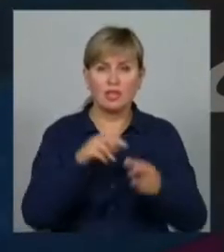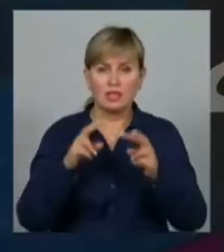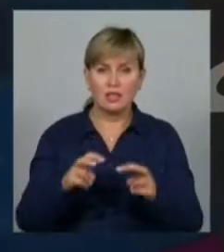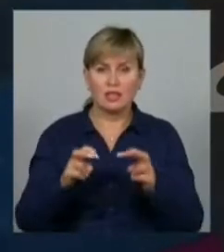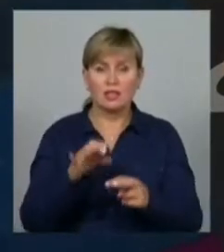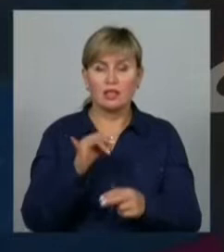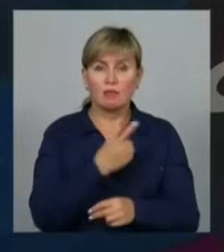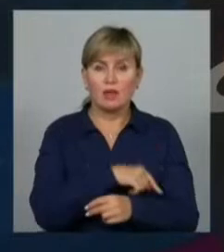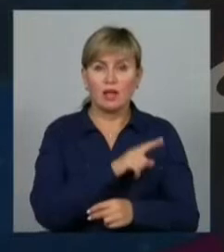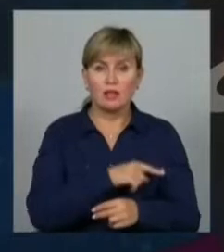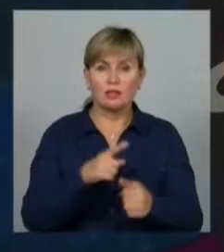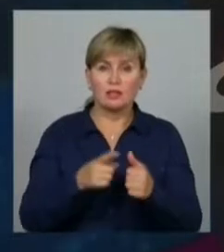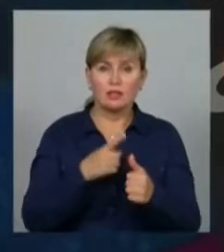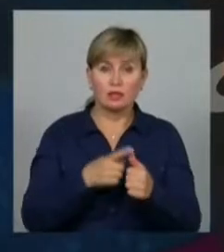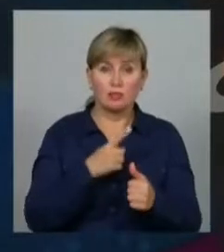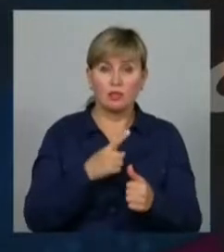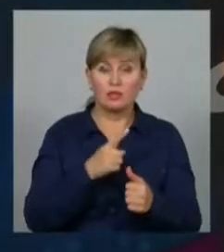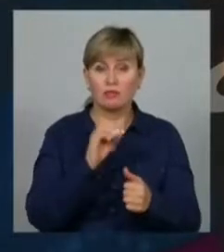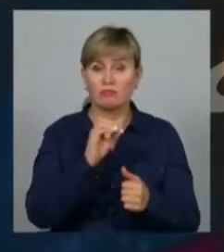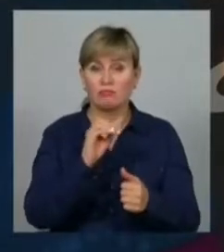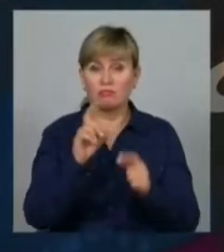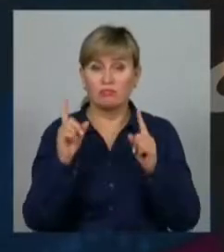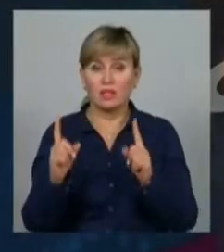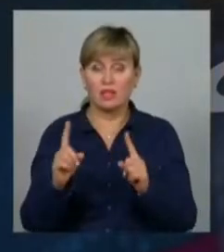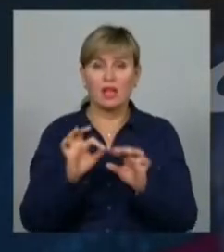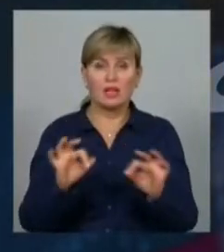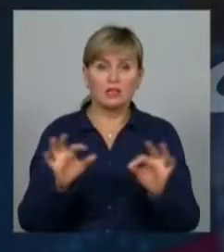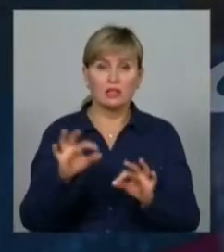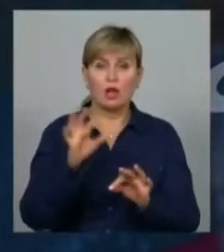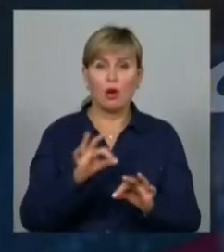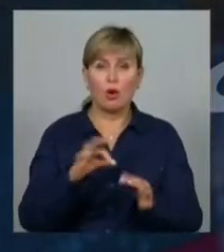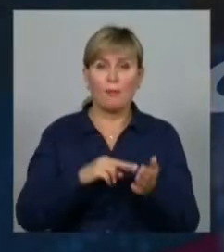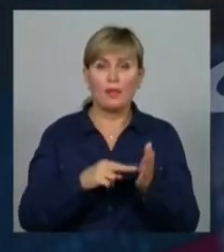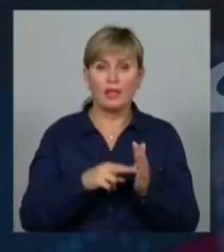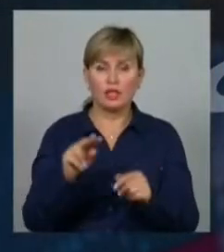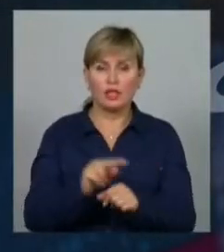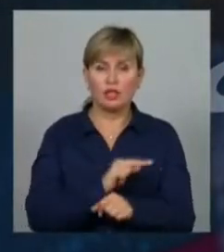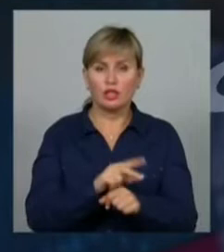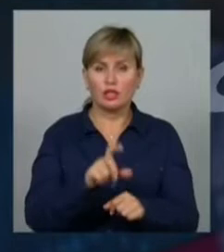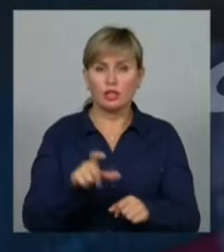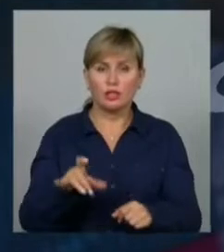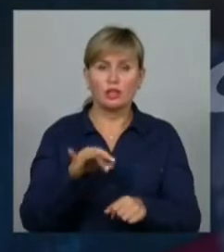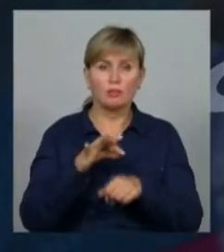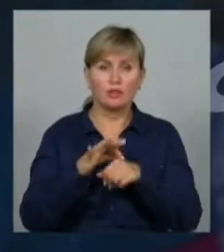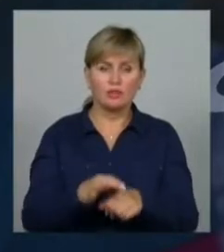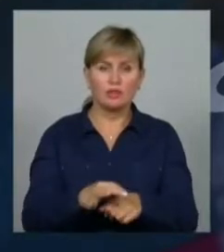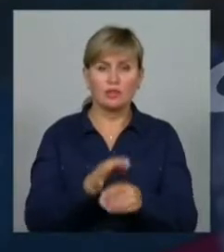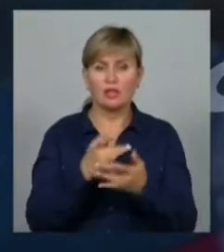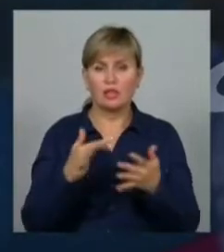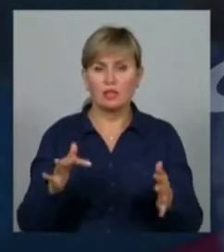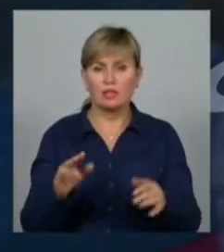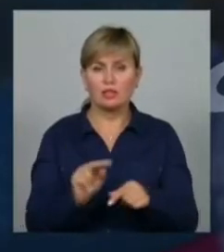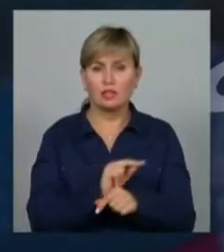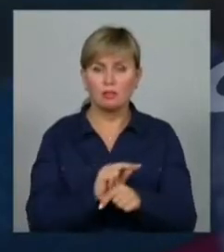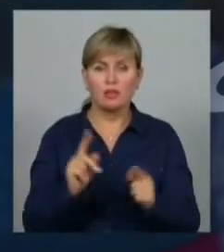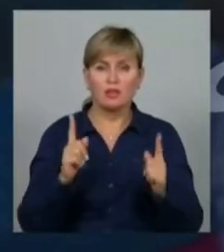и больницы имени Джонса Хопкинса рассказали об алгоритмах лечения инфицированных пациентов и проведении интенсивной терапии.